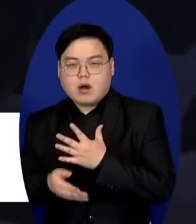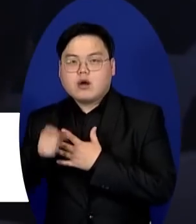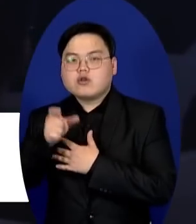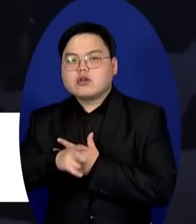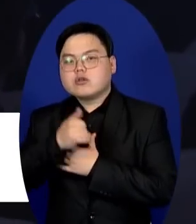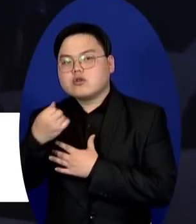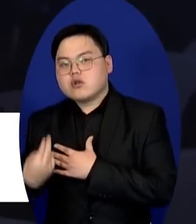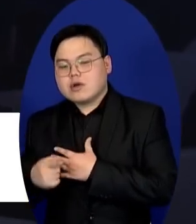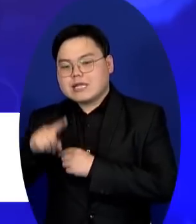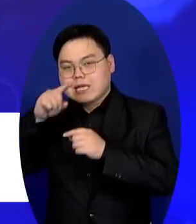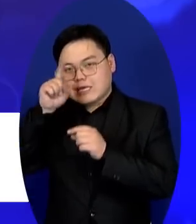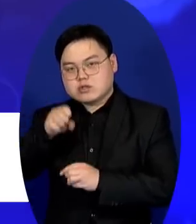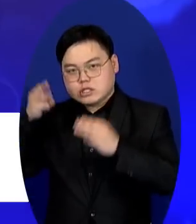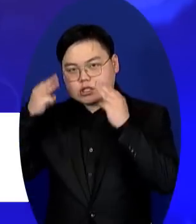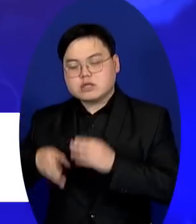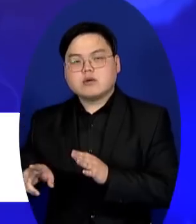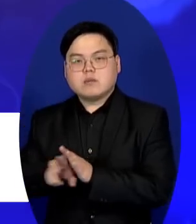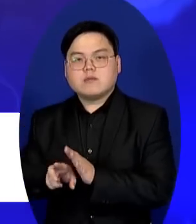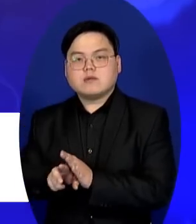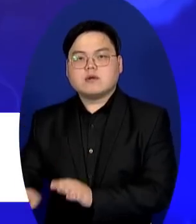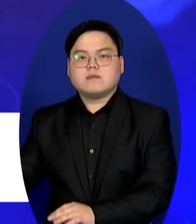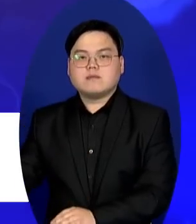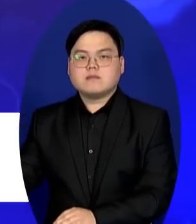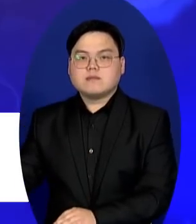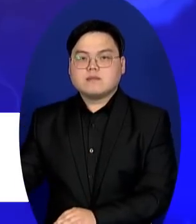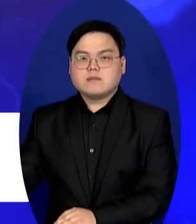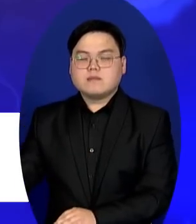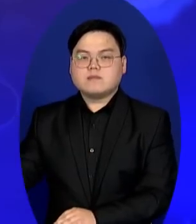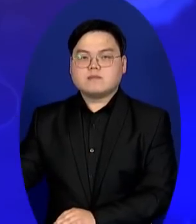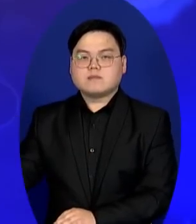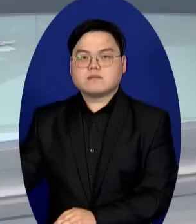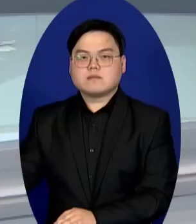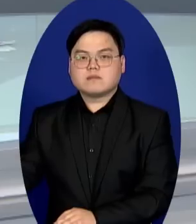нөөцийн асуудал шийдэгдэнэ гэж салбарын яамнаас танилцууллаа.